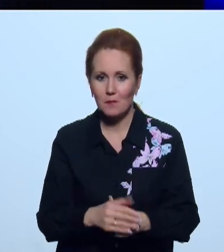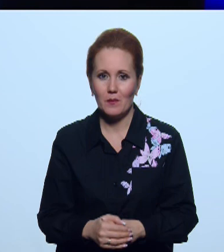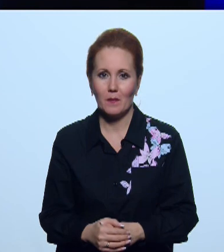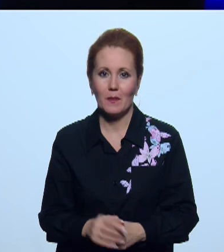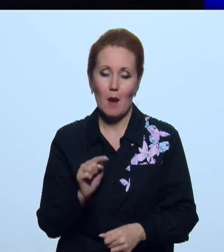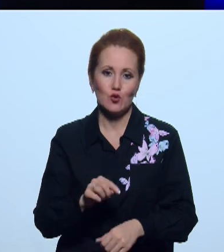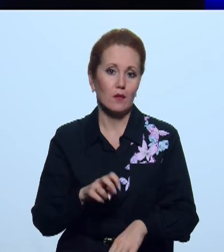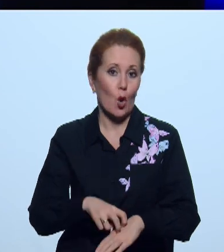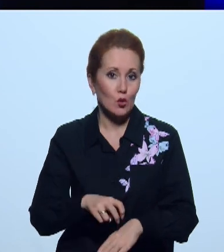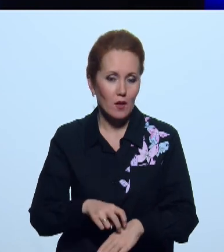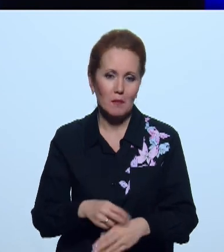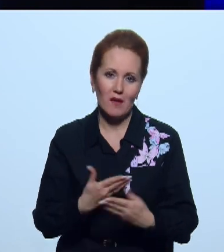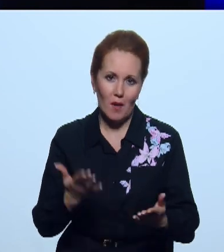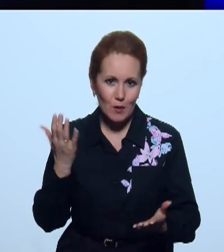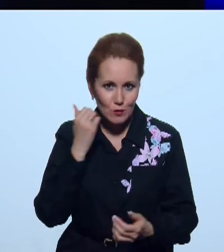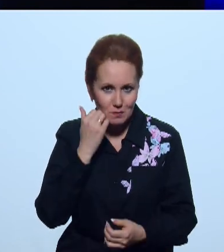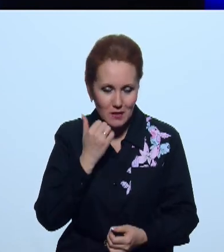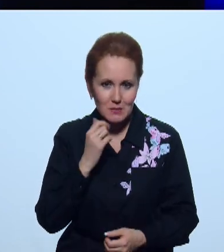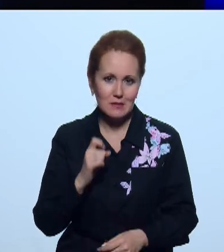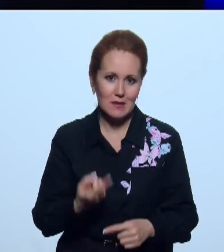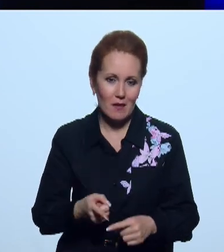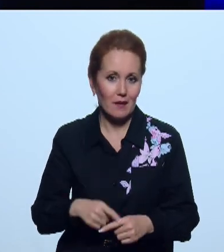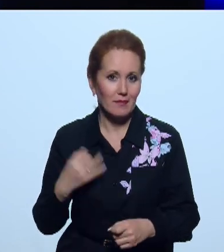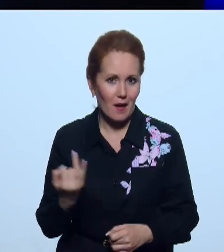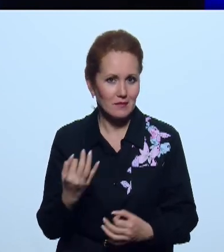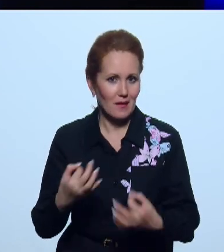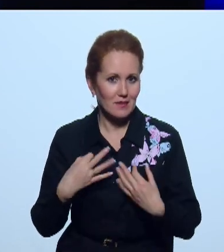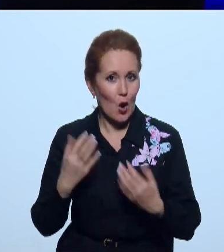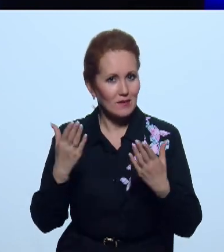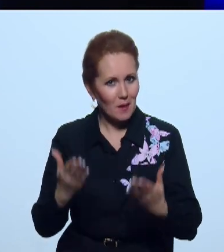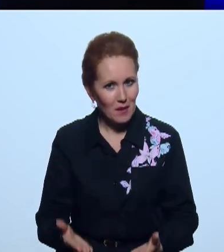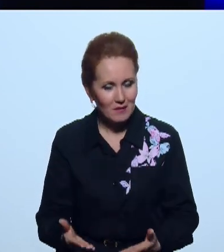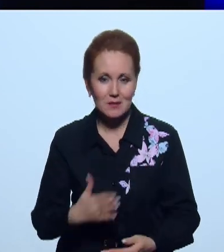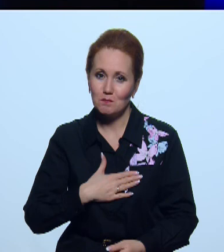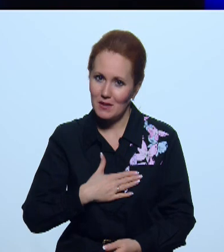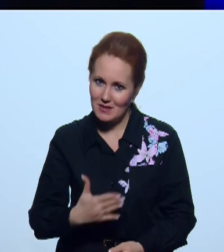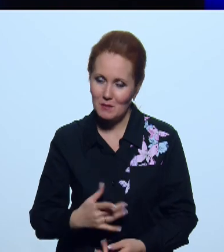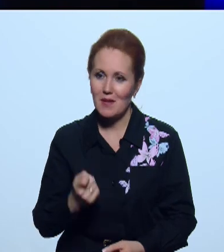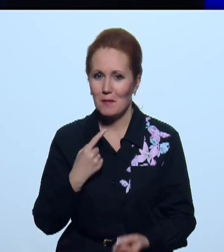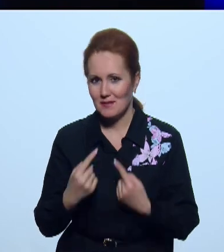же докторам. И вам спасибо за этот интересный рассказ о себе. Спасибо, Анжела, за